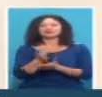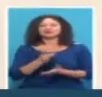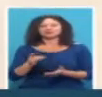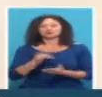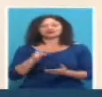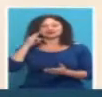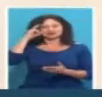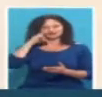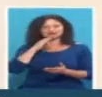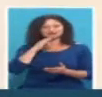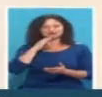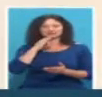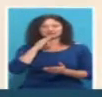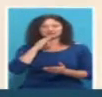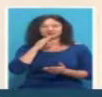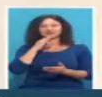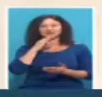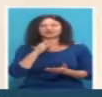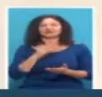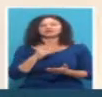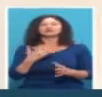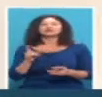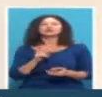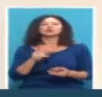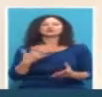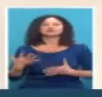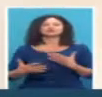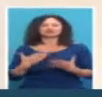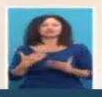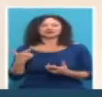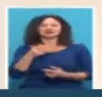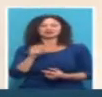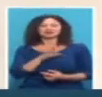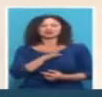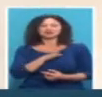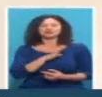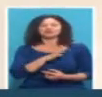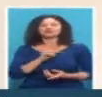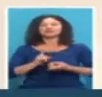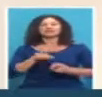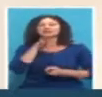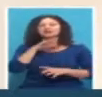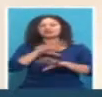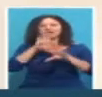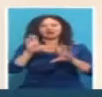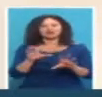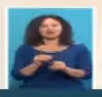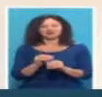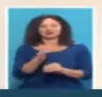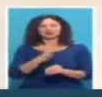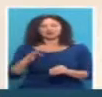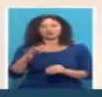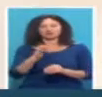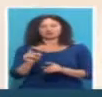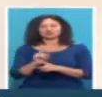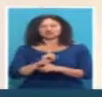повышении энергоэффективности, направленного на стимулирование энергосбережения. В настоящее время охват абонентов по области приборами